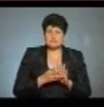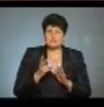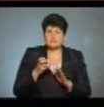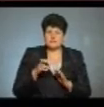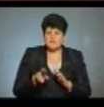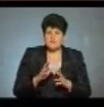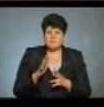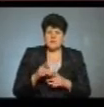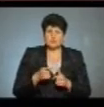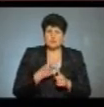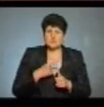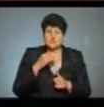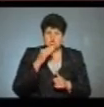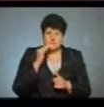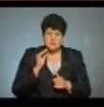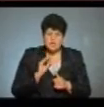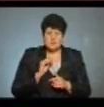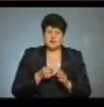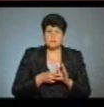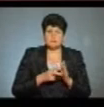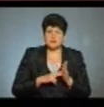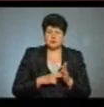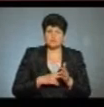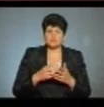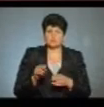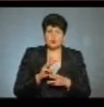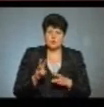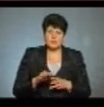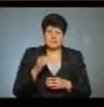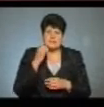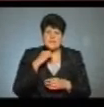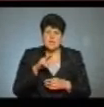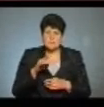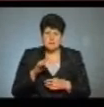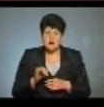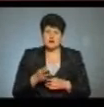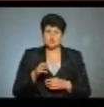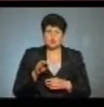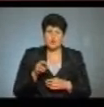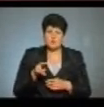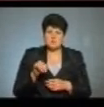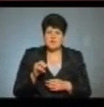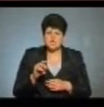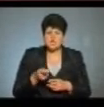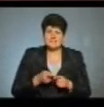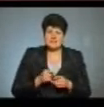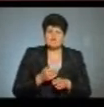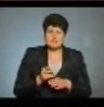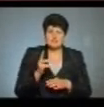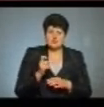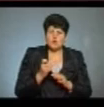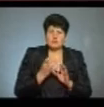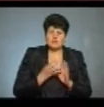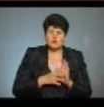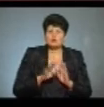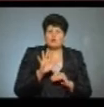парк Топільче, парк здоров'я і старий парк. Із міського бюджету на це виділили 195 тисяч гривень. Як позбавляють парки